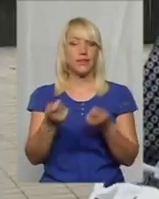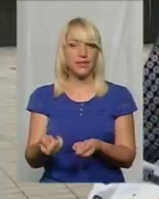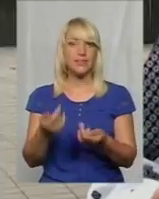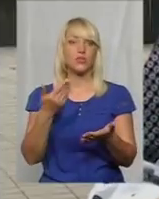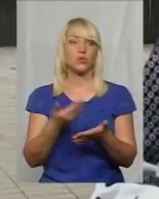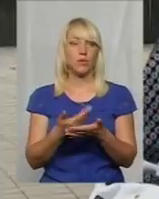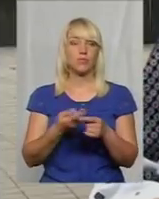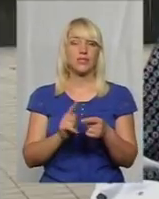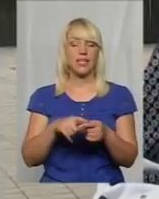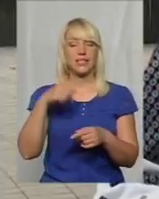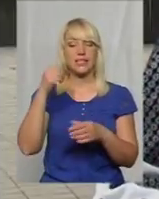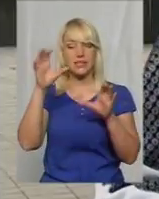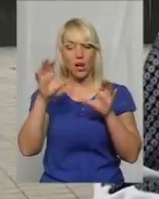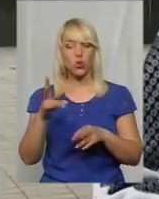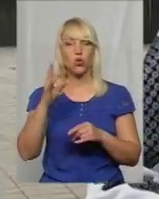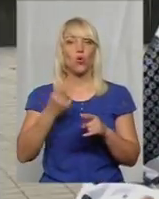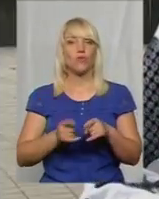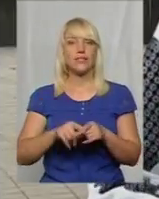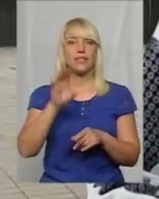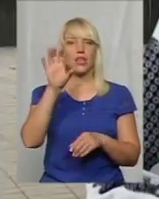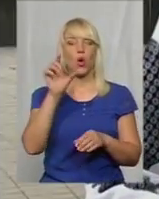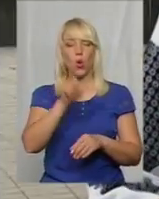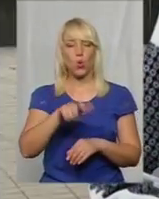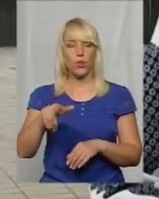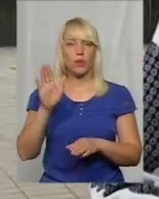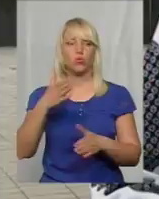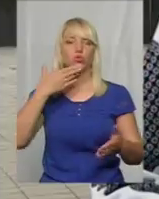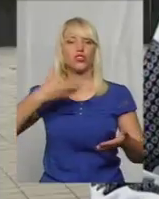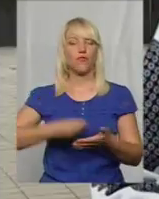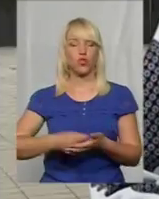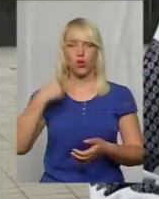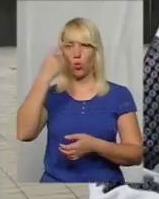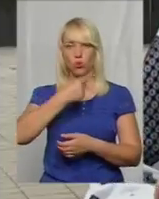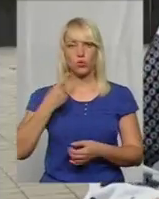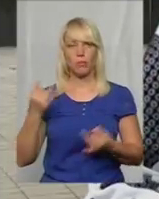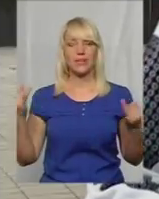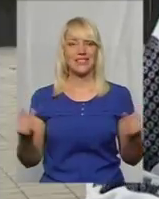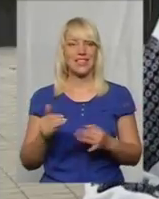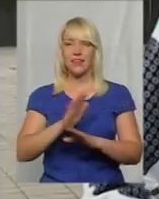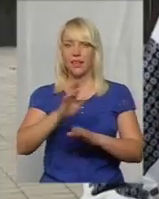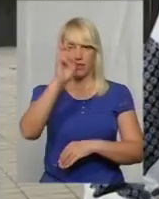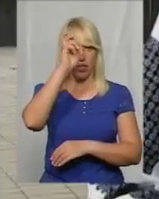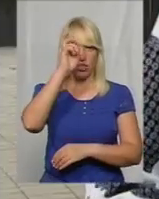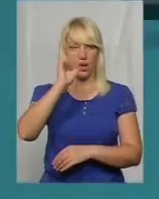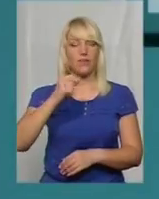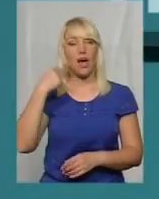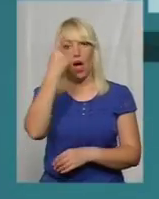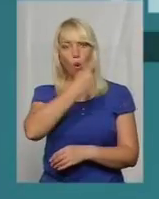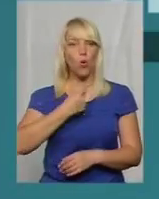мабуть, цей закон. Але у цих людей вже будуть свої особисті інтереси. Не державні, а саме